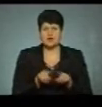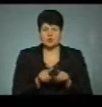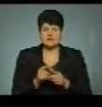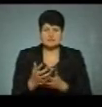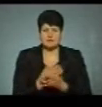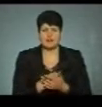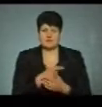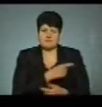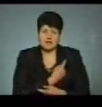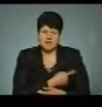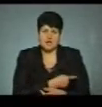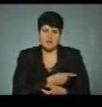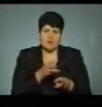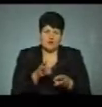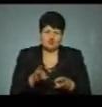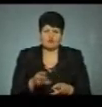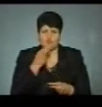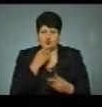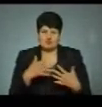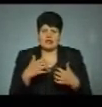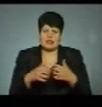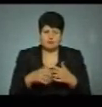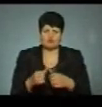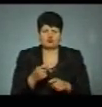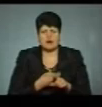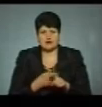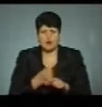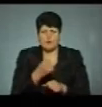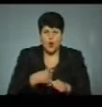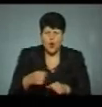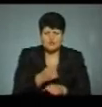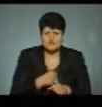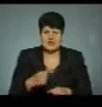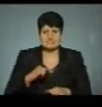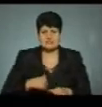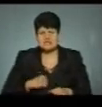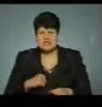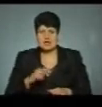медикаменти, буржуйки і продукти. Капусту, картоплю, консервацію, сало, м'ясні консерви